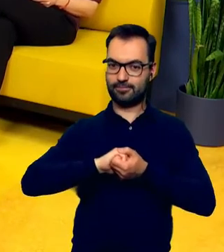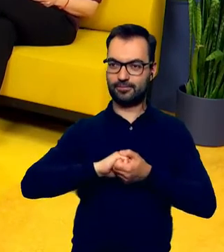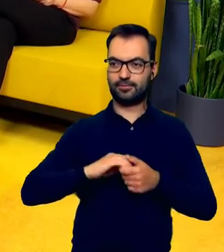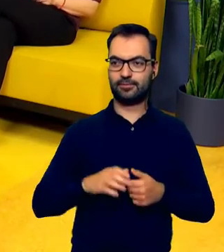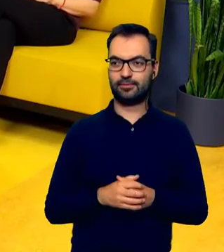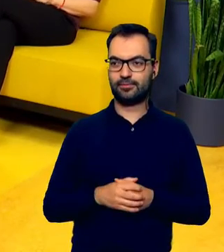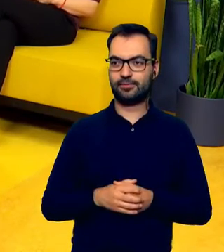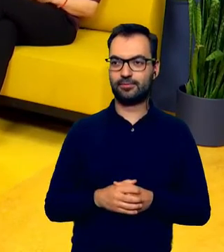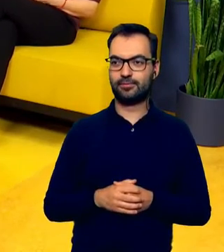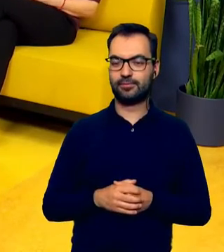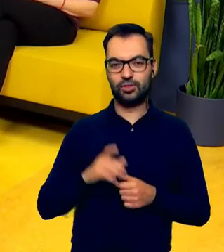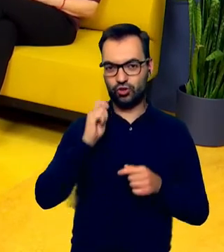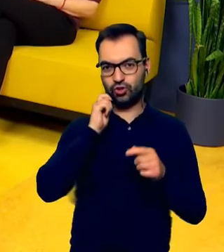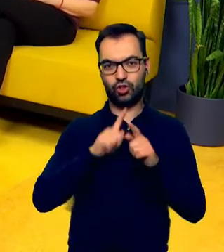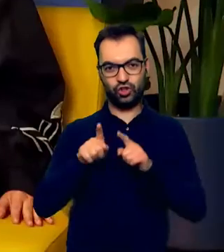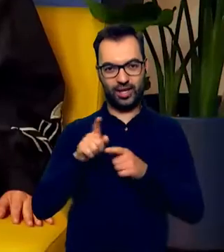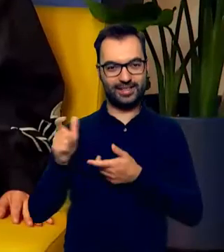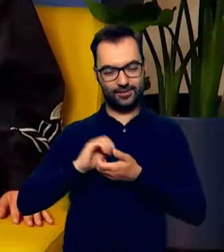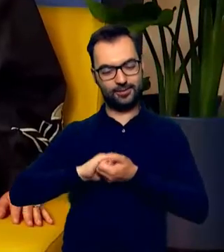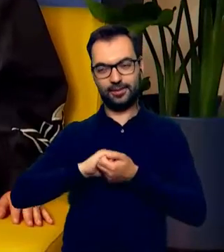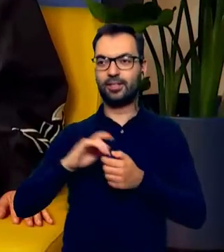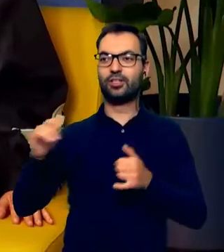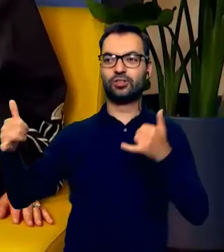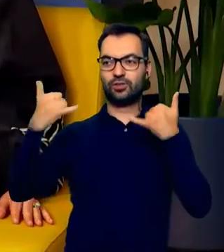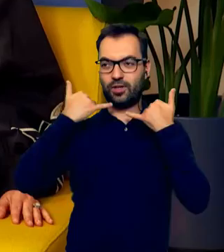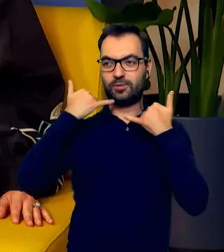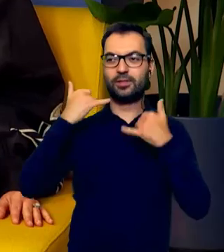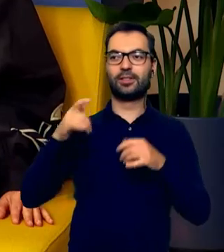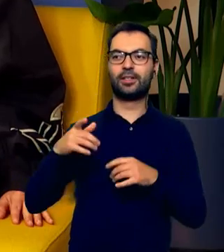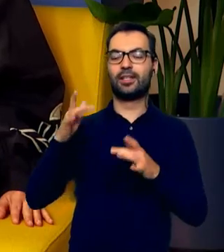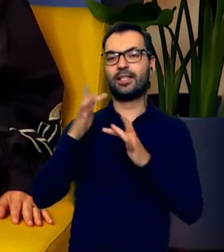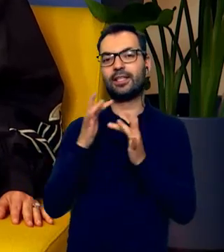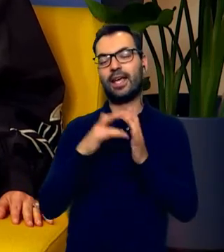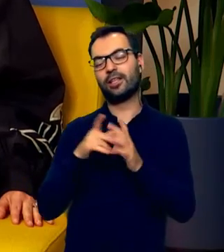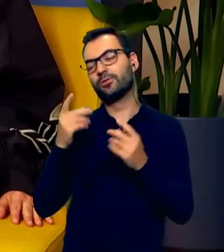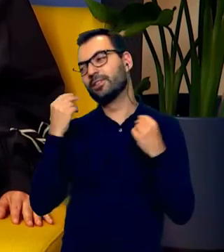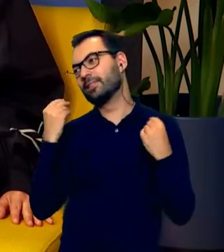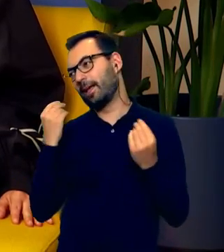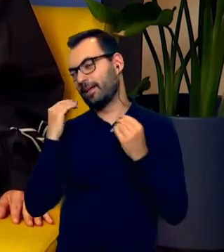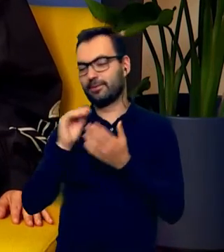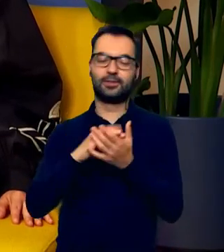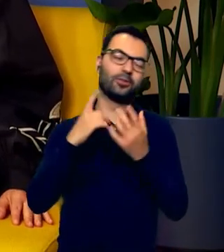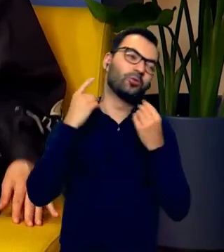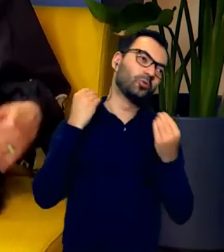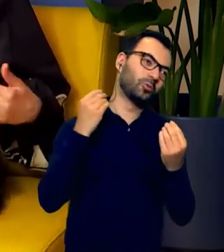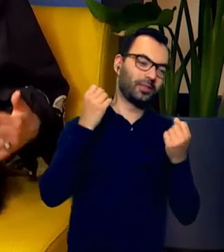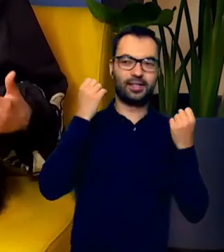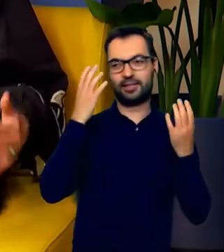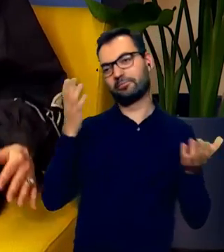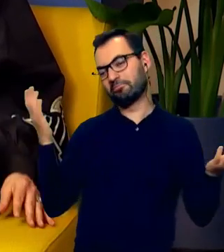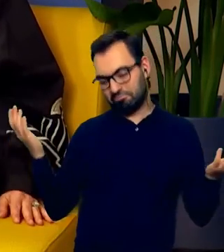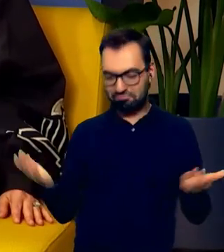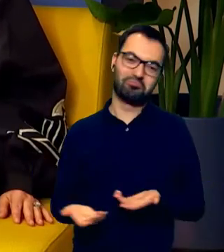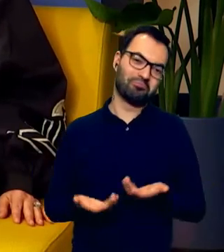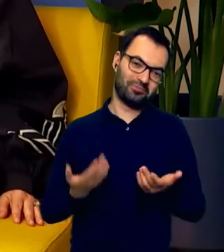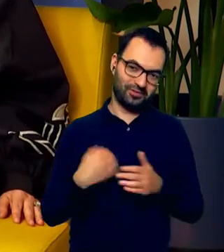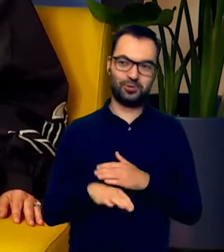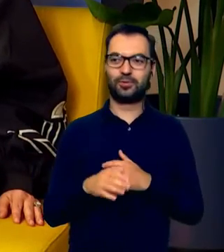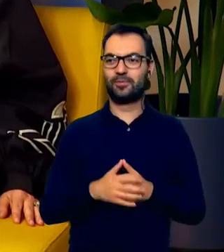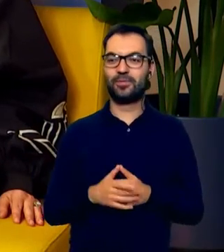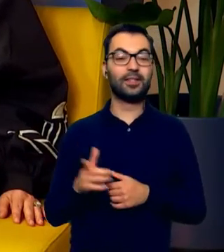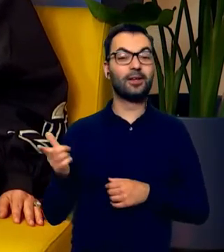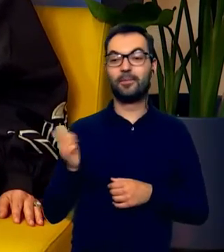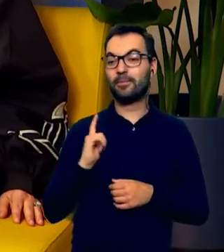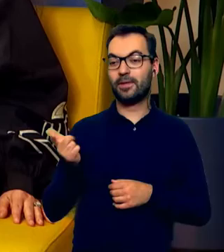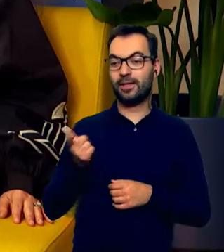siostrzeństwo? Siostrzeństwo. Siostrzeństwo. Dzwoniłyśmy do siebie i mówiłyśmy, Jezu, jakie to jest świetne, co napisałaś, genialne. I tak tam jakoś szło. Bo